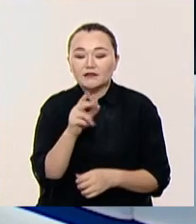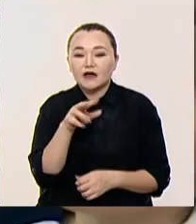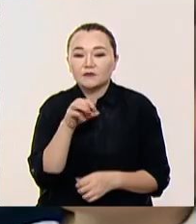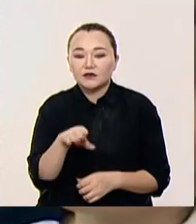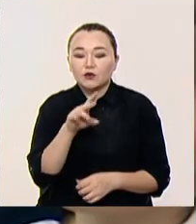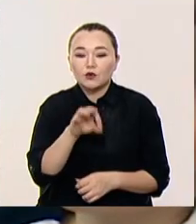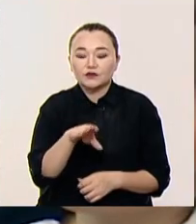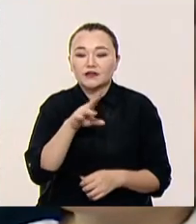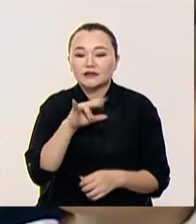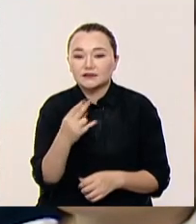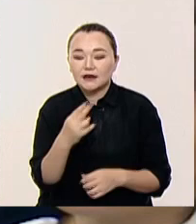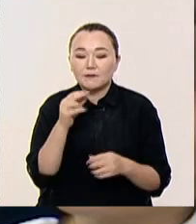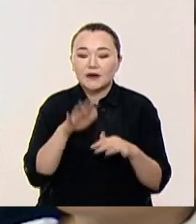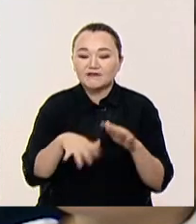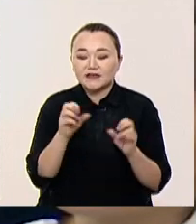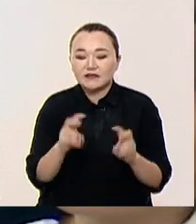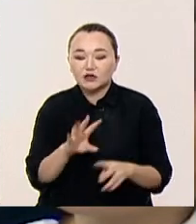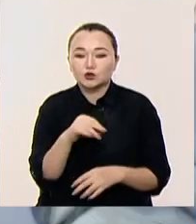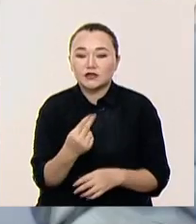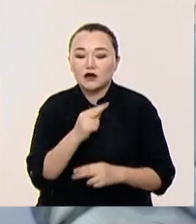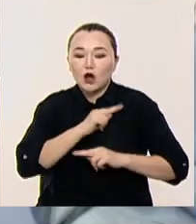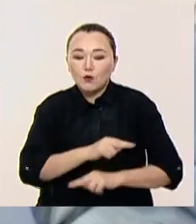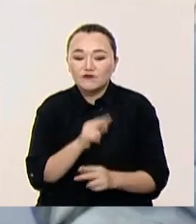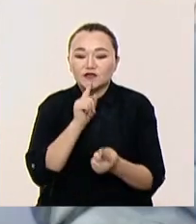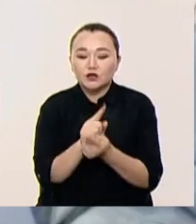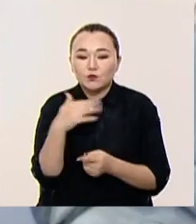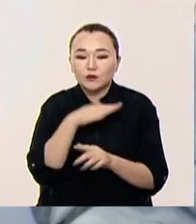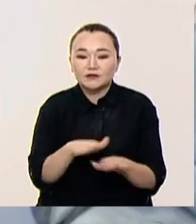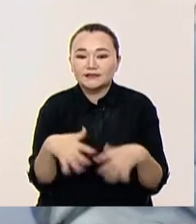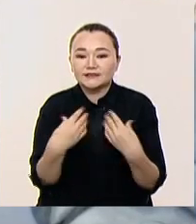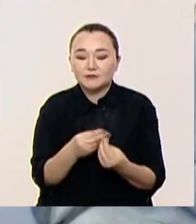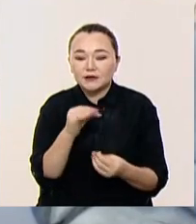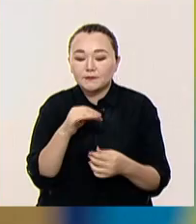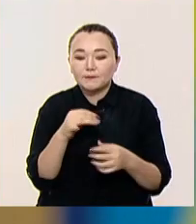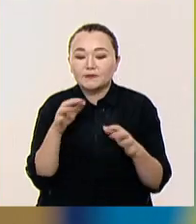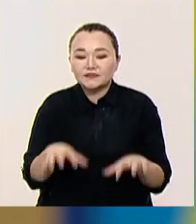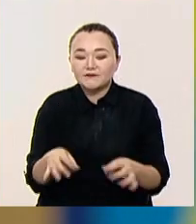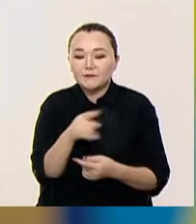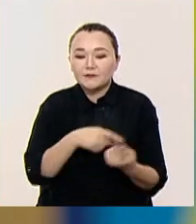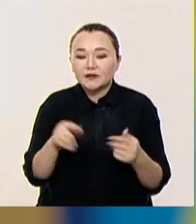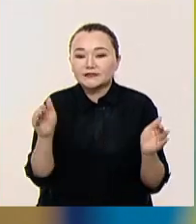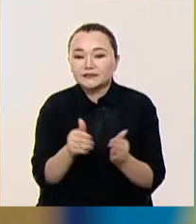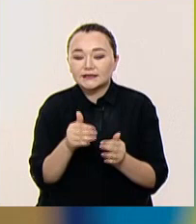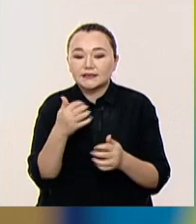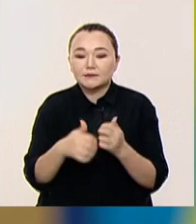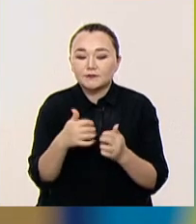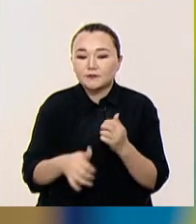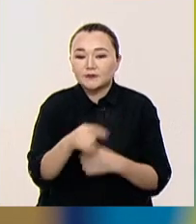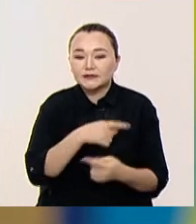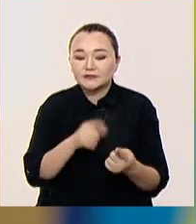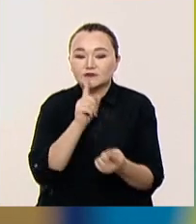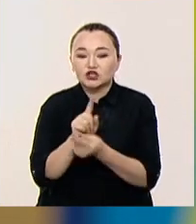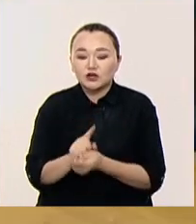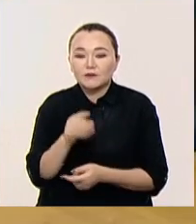над национального Альянса профессиональных социальных работников встретилась многодетными семьями и представителями малого и среднего бизнеса в Талгаре обсудили